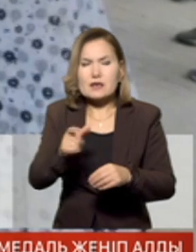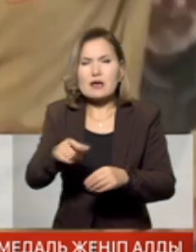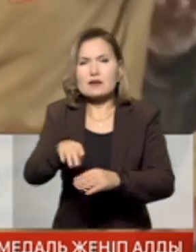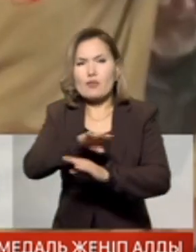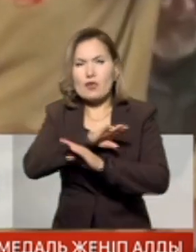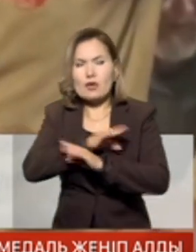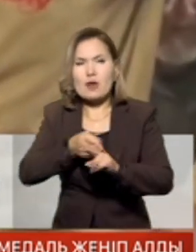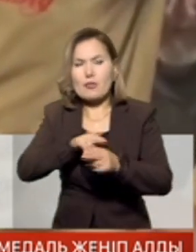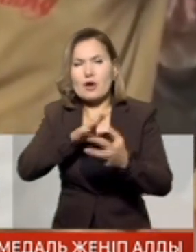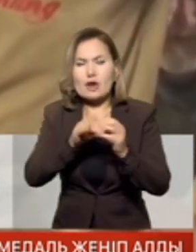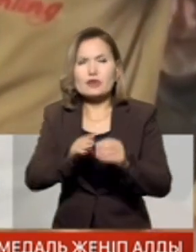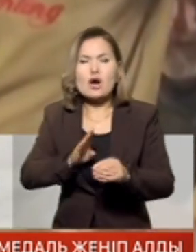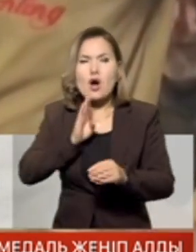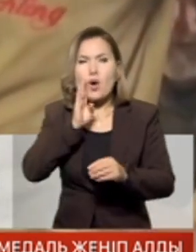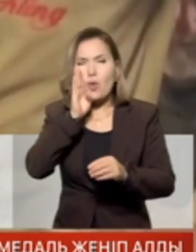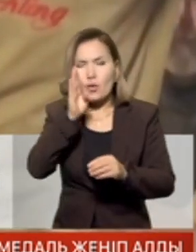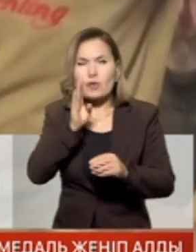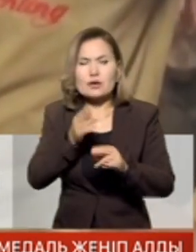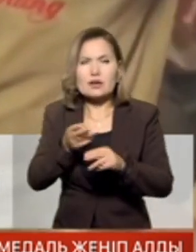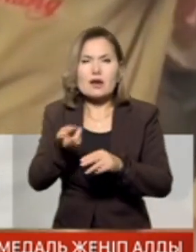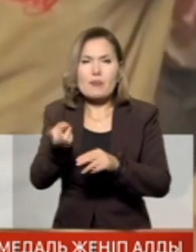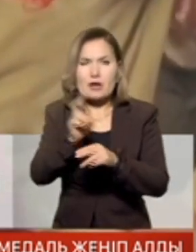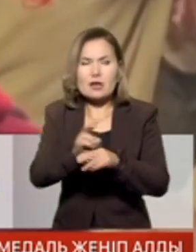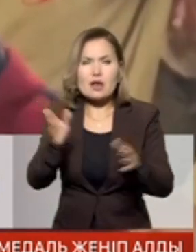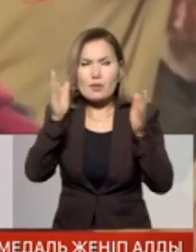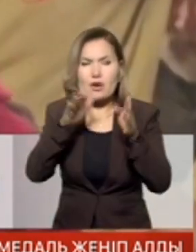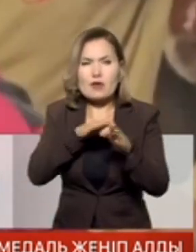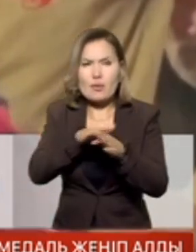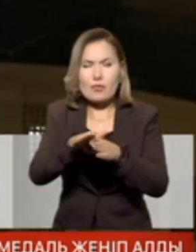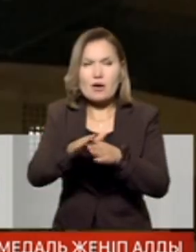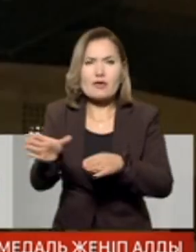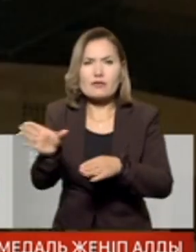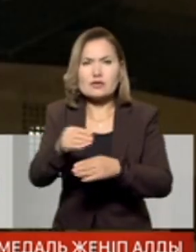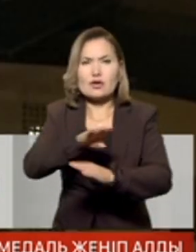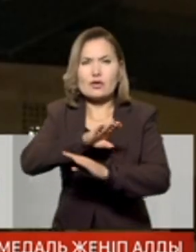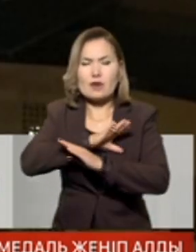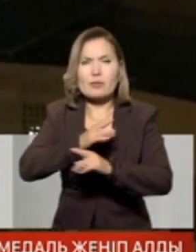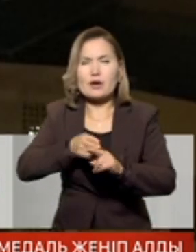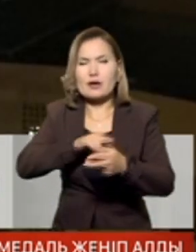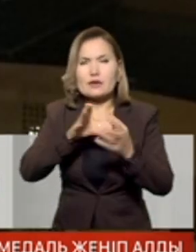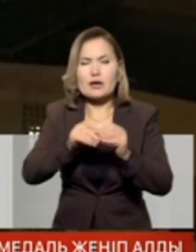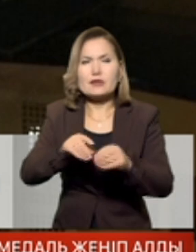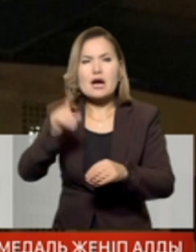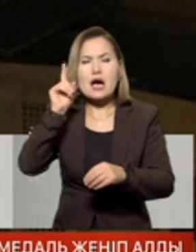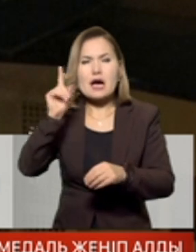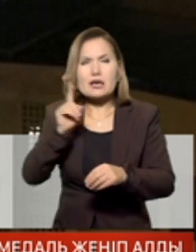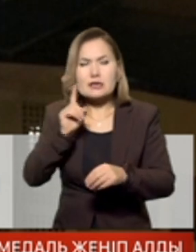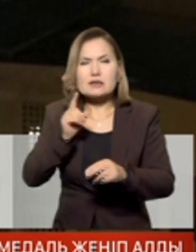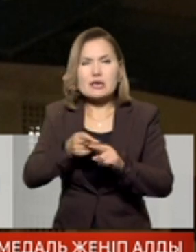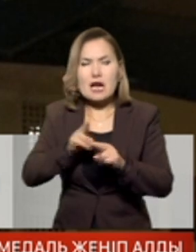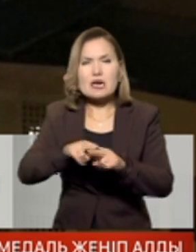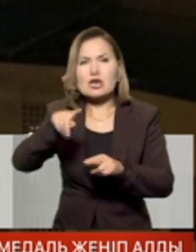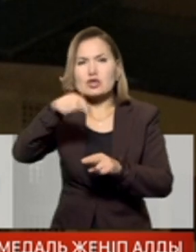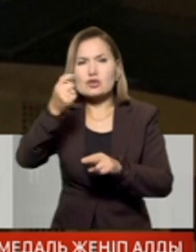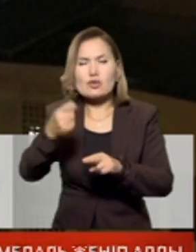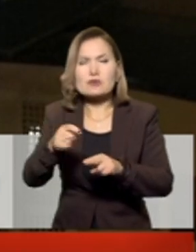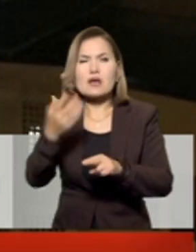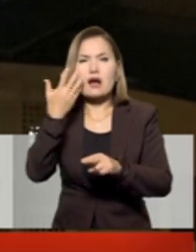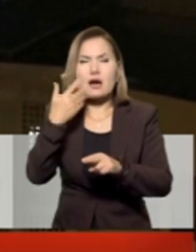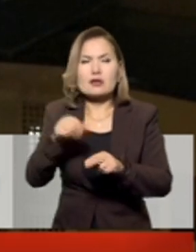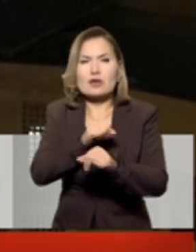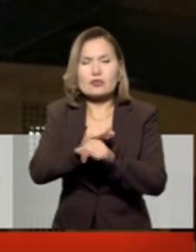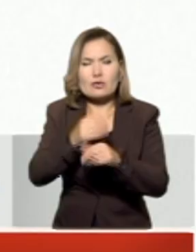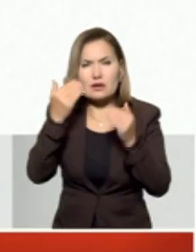жерге таң намазын оқу үшін жиналғанда жан тәсілім етті. İzrail Hamas соғысын қашан тоқтары белгісіз. Катар үкіметі